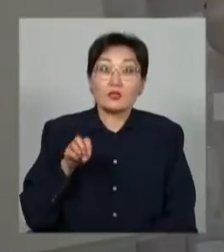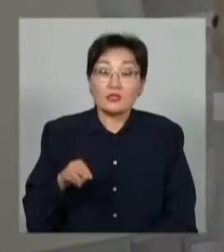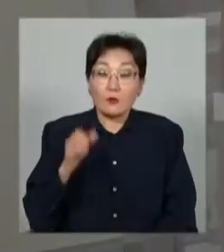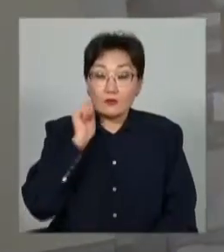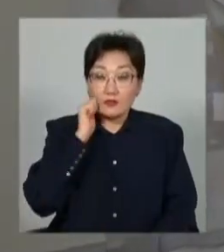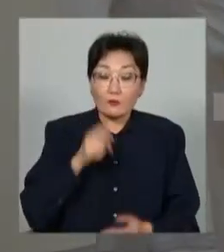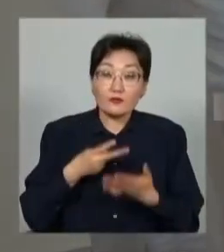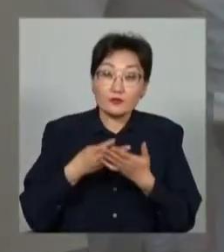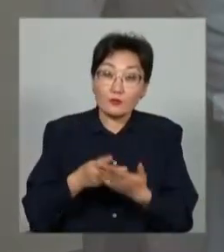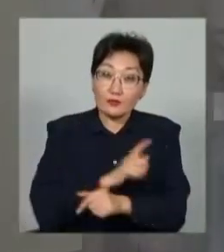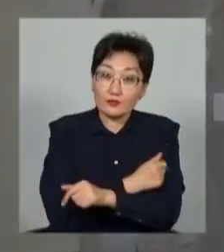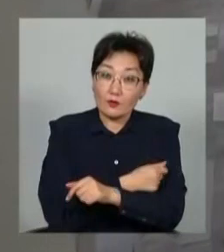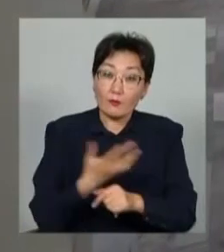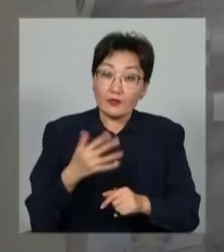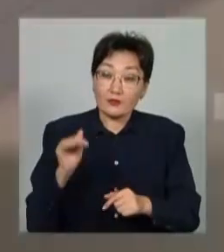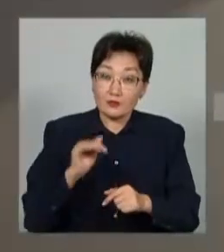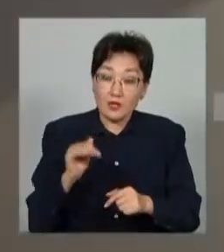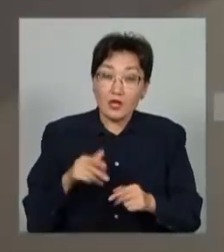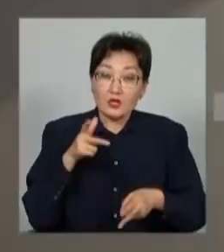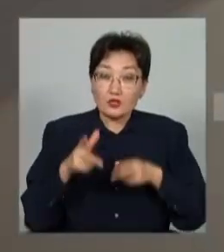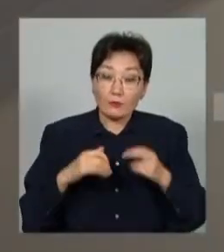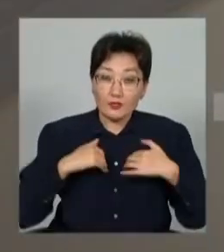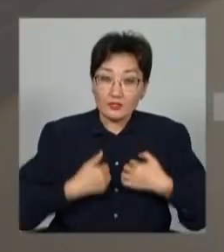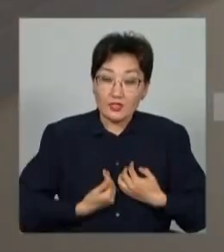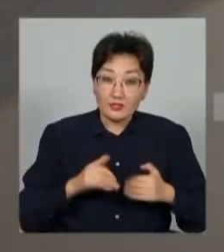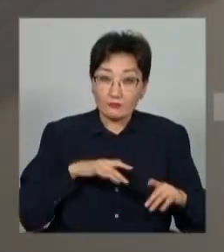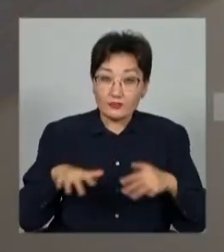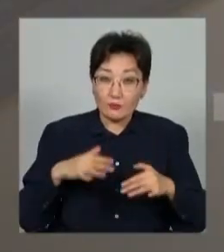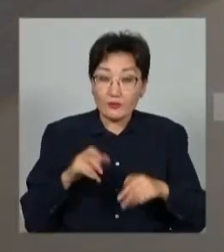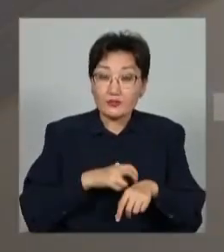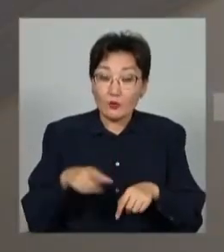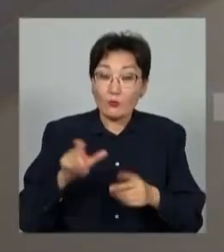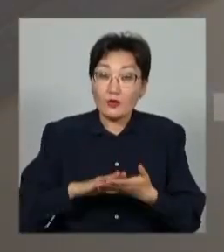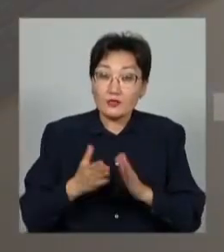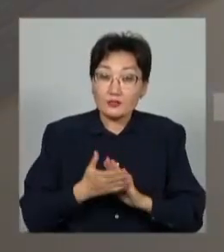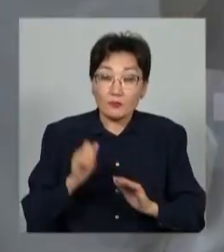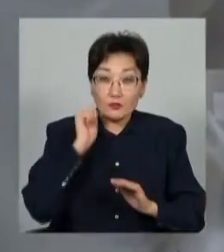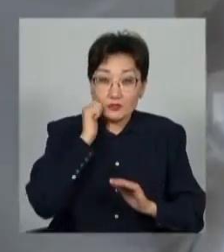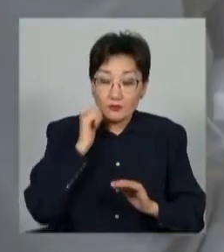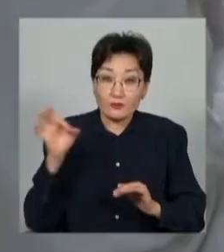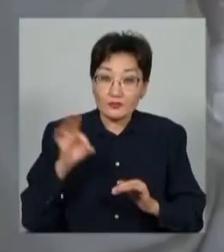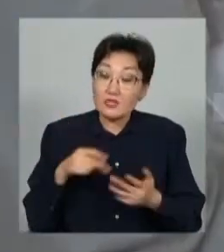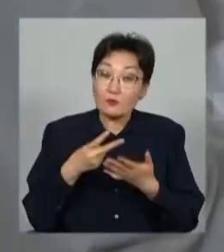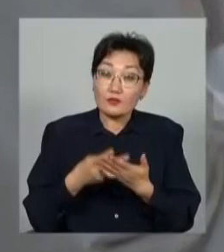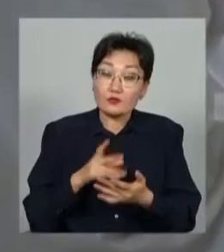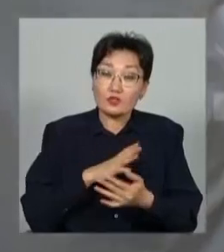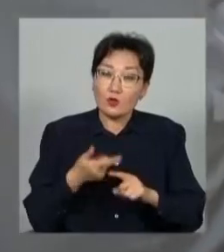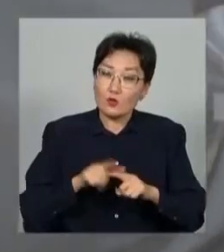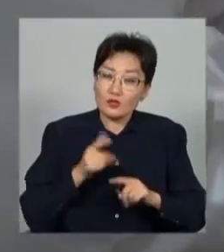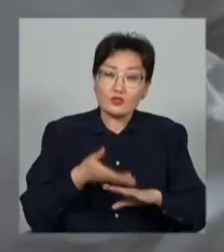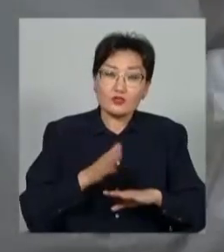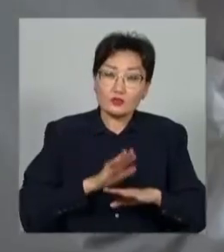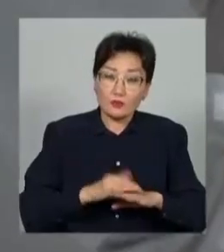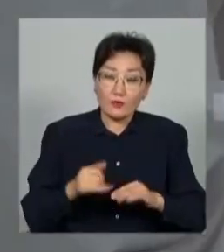каратаева поступила в больницу 5 февраля жалобой на кашель и слабость со слов врача и состоянии пожилой пациент кино момент госпитализации было очень